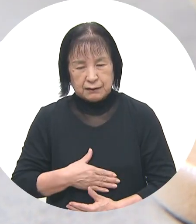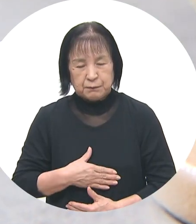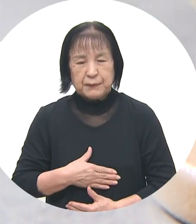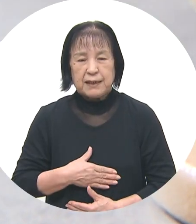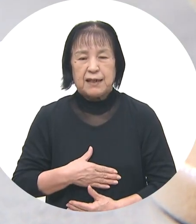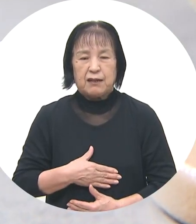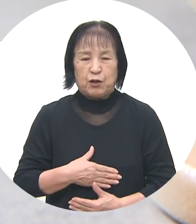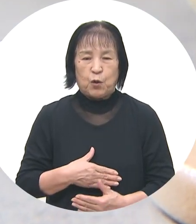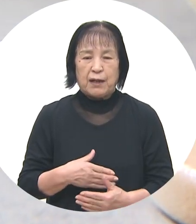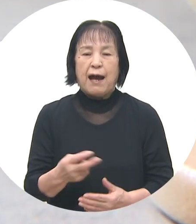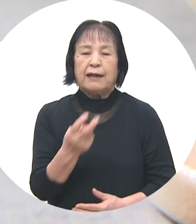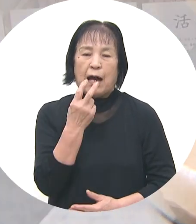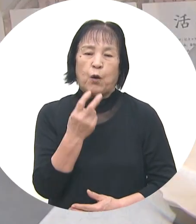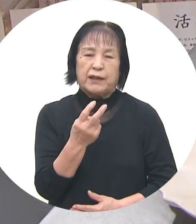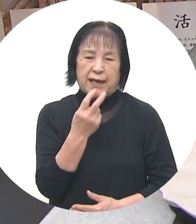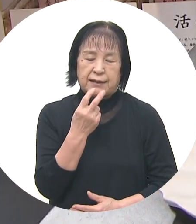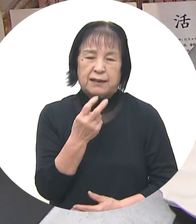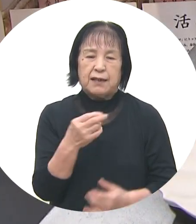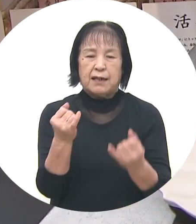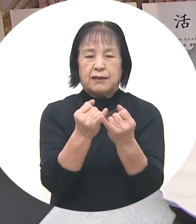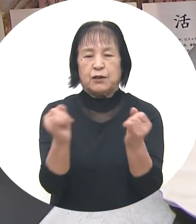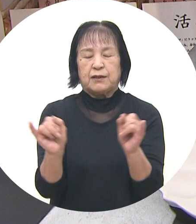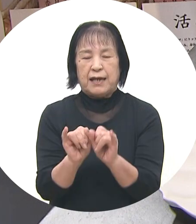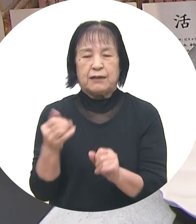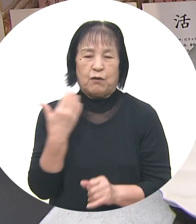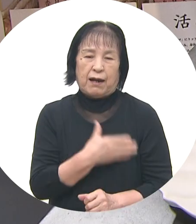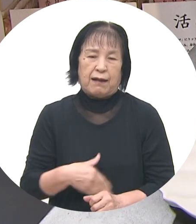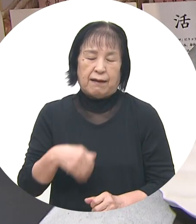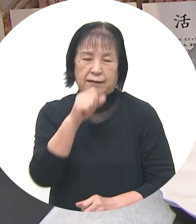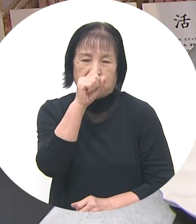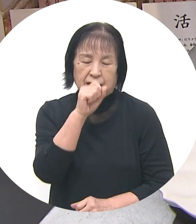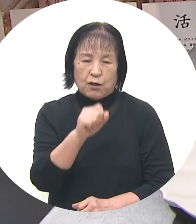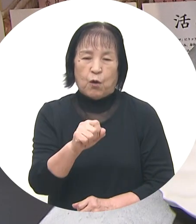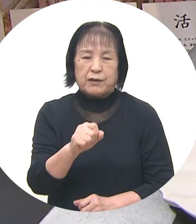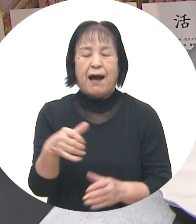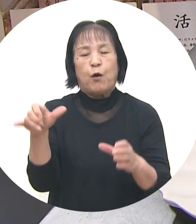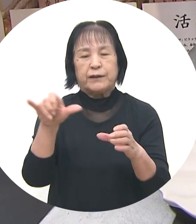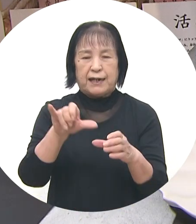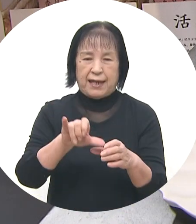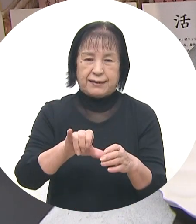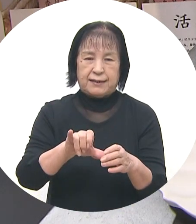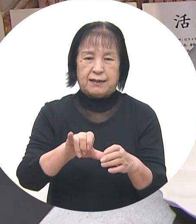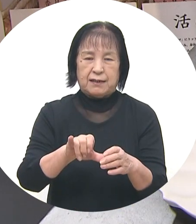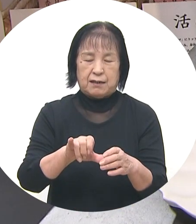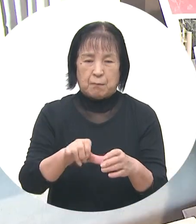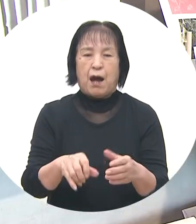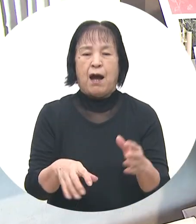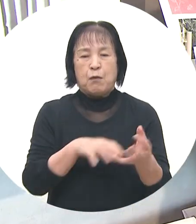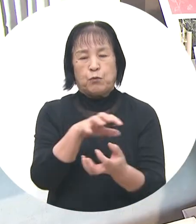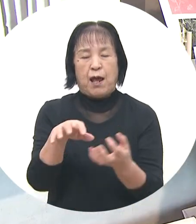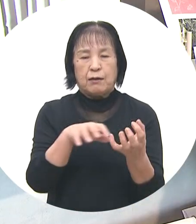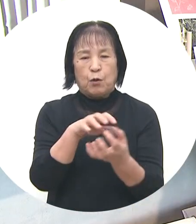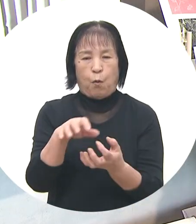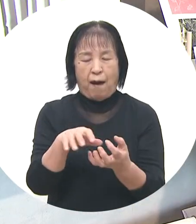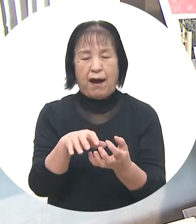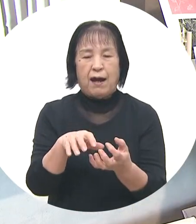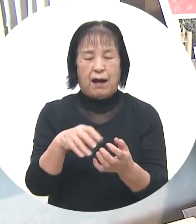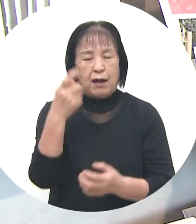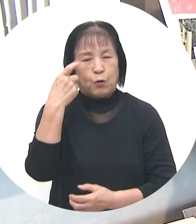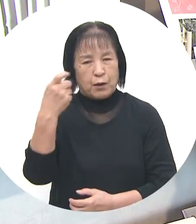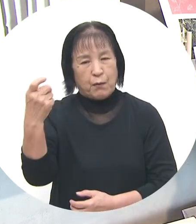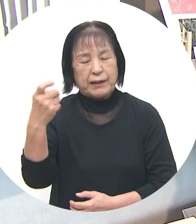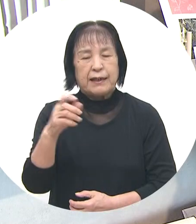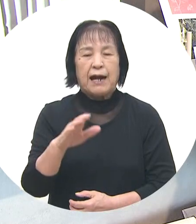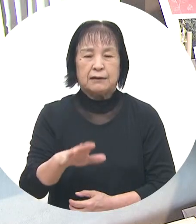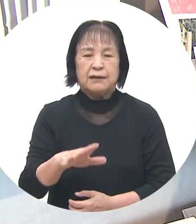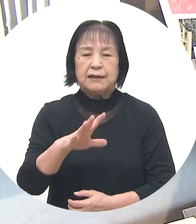こう満たされるような香りになってます。女性の巡りにいいようなお茶になってますね。ブレンドは本当にこだわっていてですね、